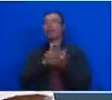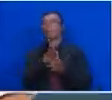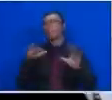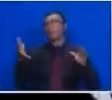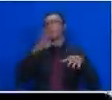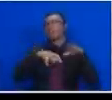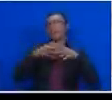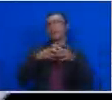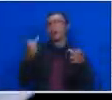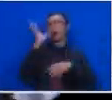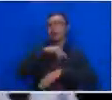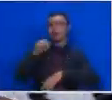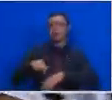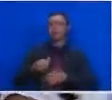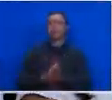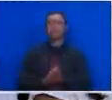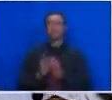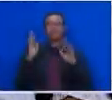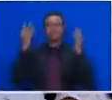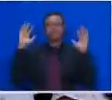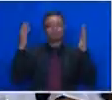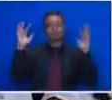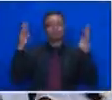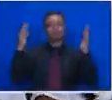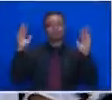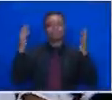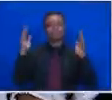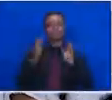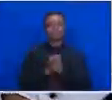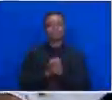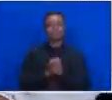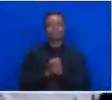Pendukung paslon 3, tenang,